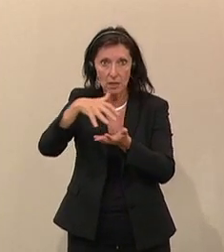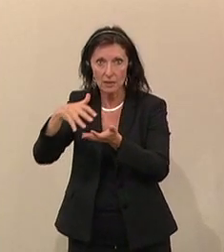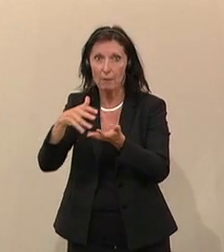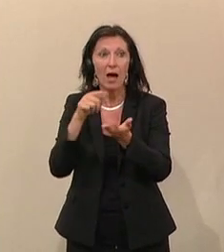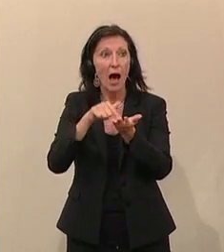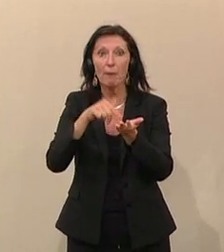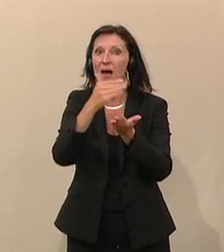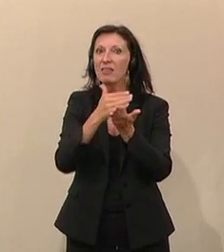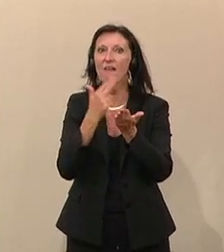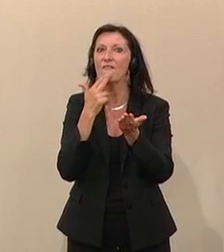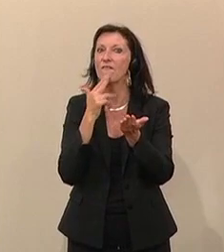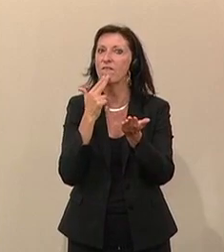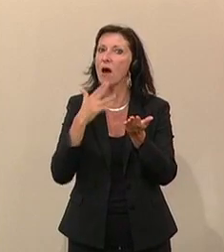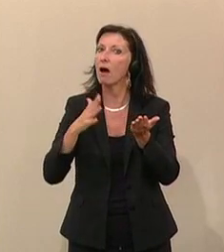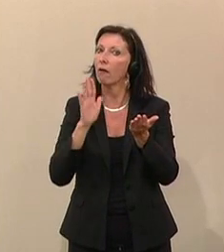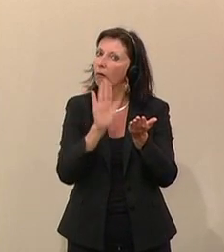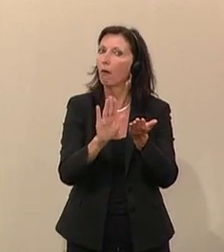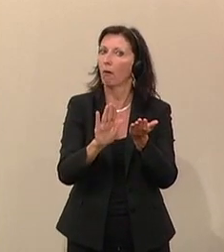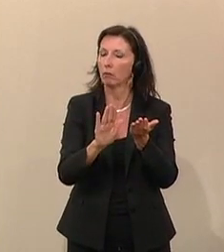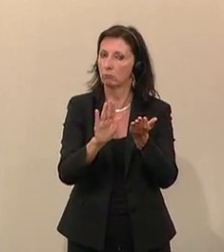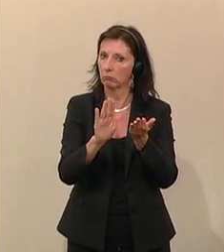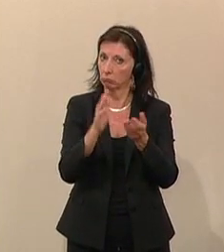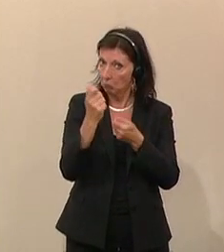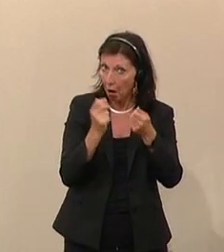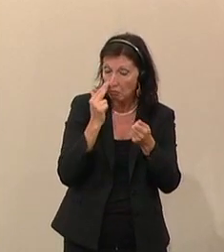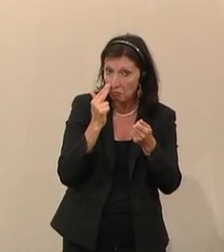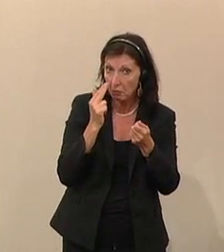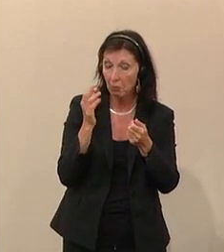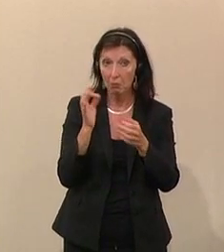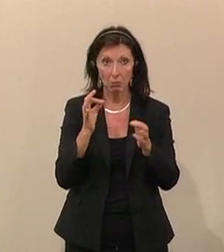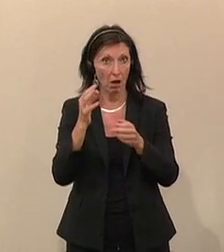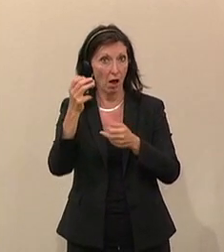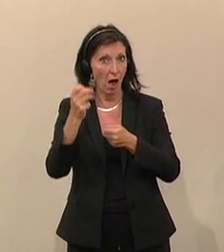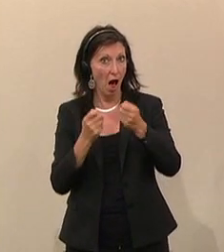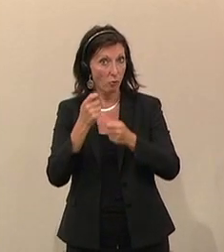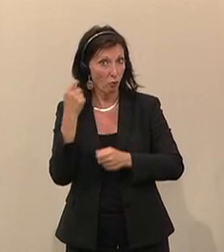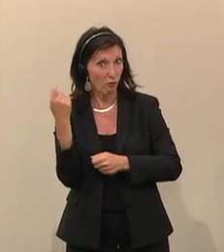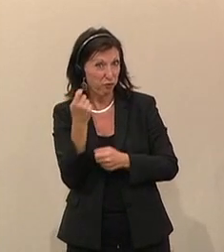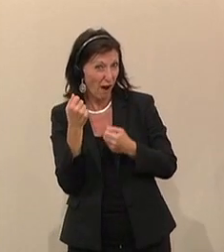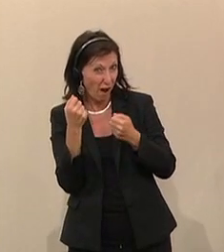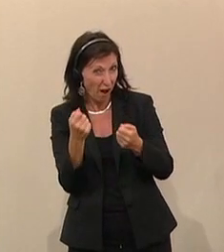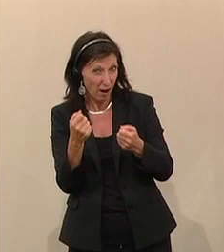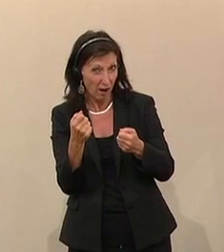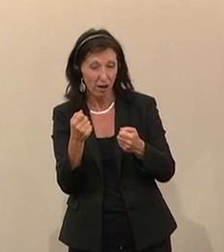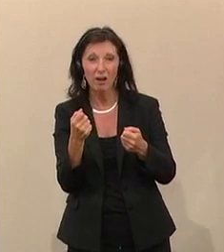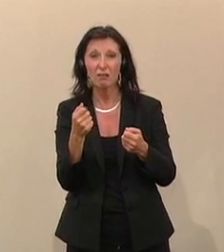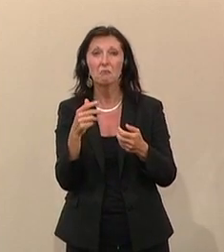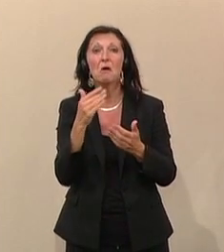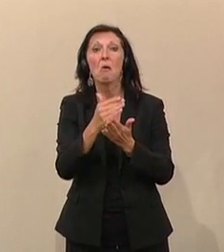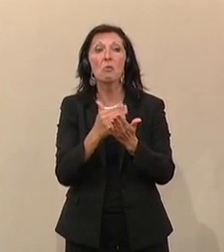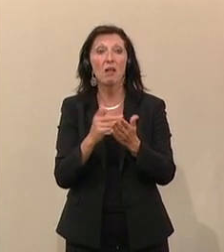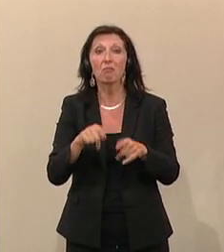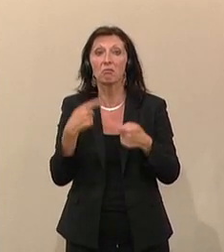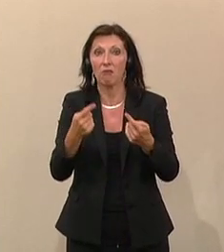daten gehören sie der autofirma gehören zu den autofahrer und was passiert mit diesen daten und wer passt auf diese daten